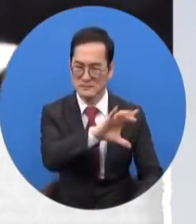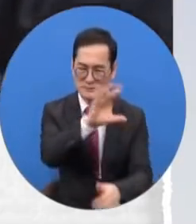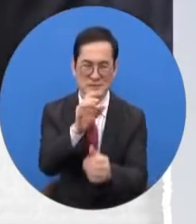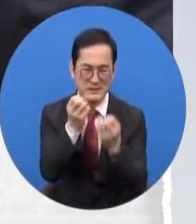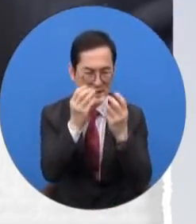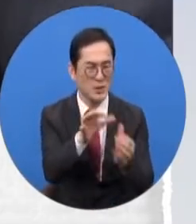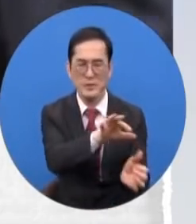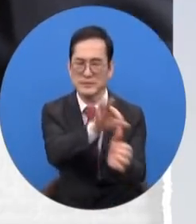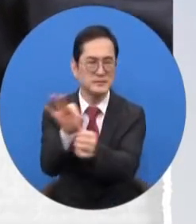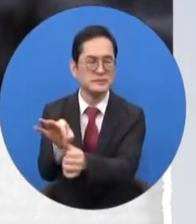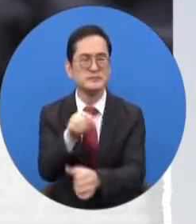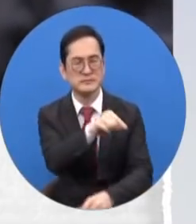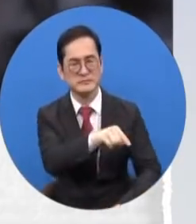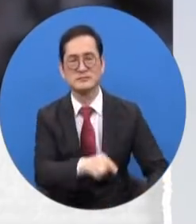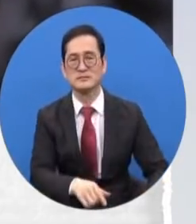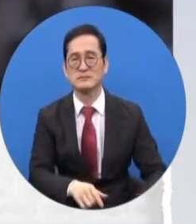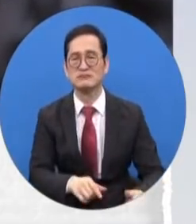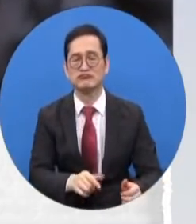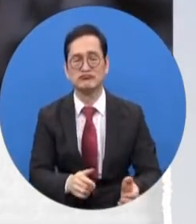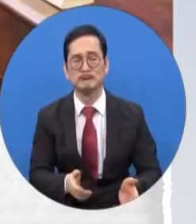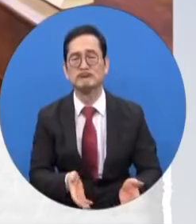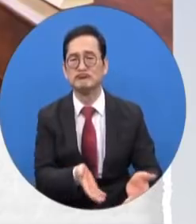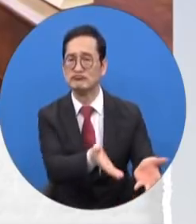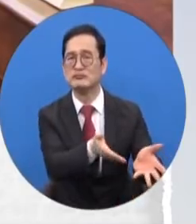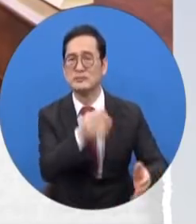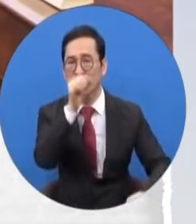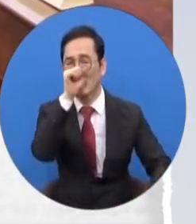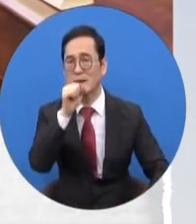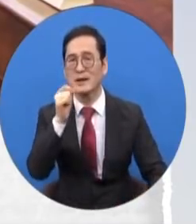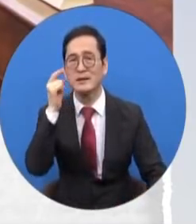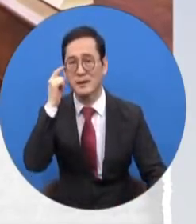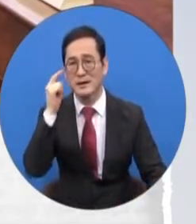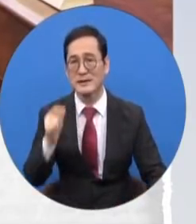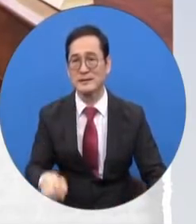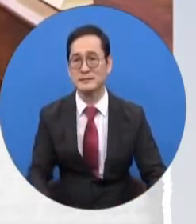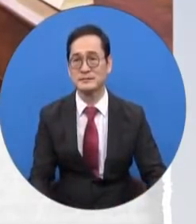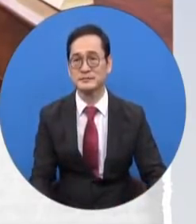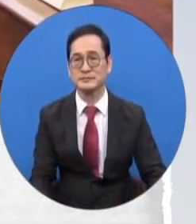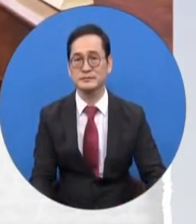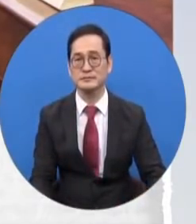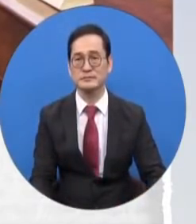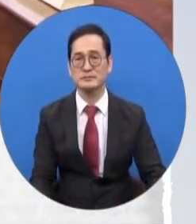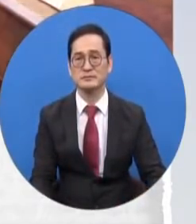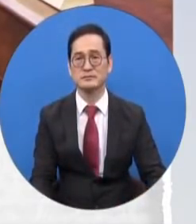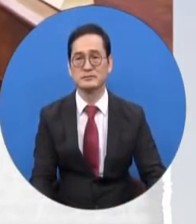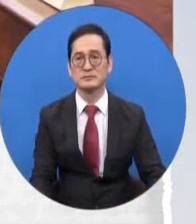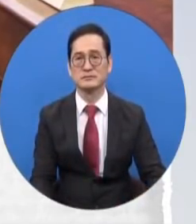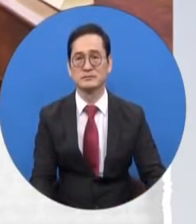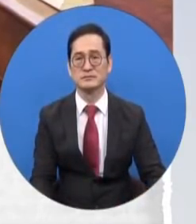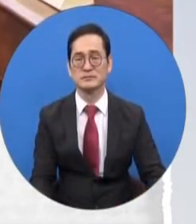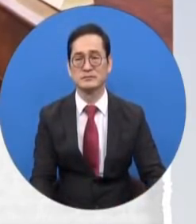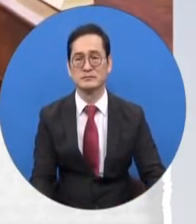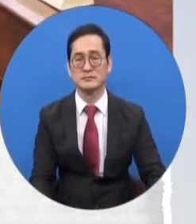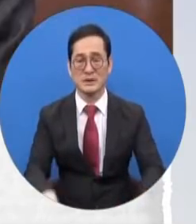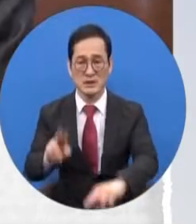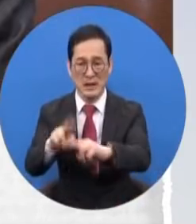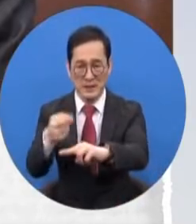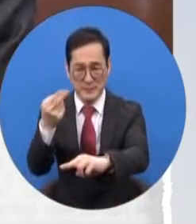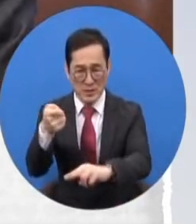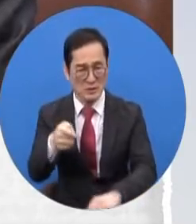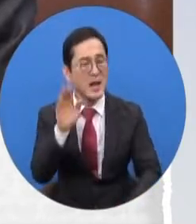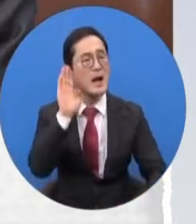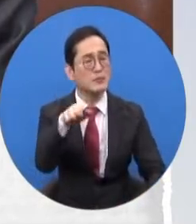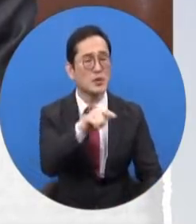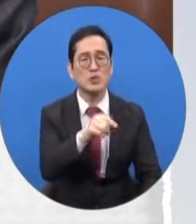있다면 저는 당연히 당선인 측하고 협의를 해야 되는 게 아니면 그게 좀 부담스러우면 비워두는 게 저는